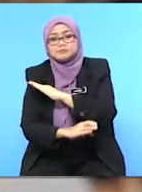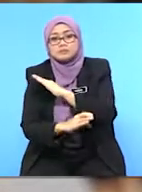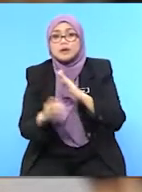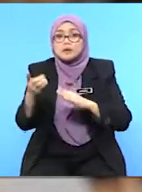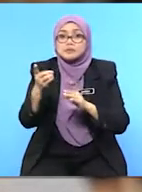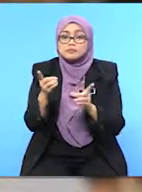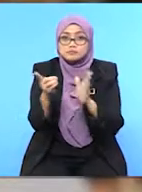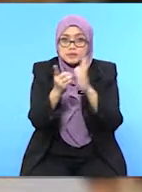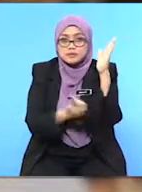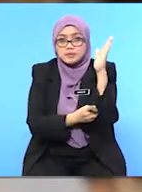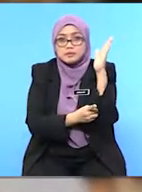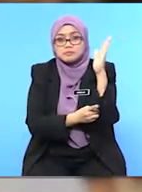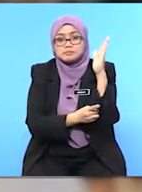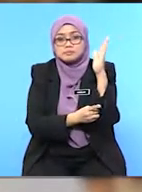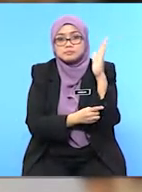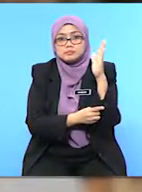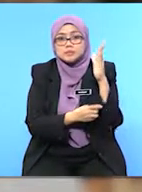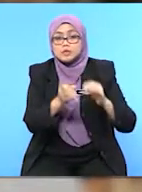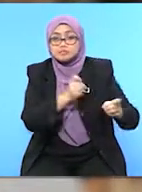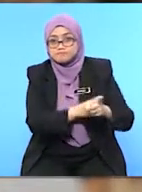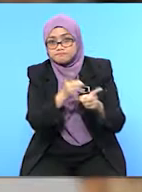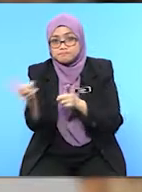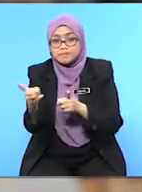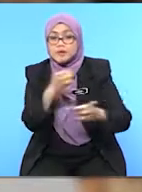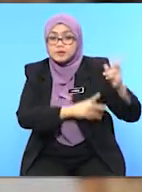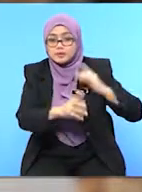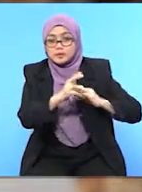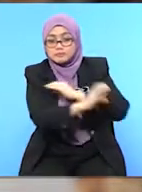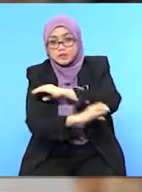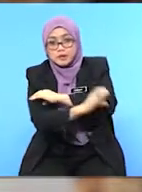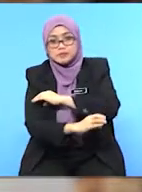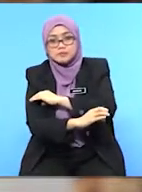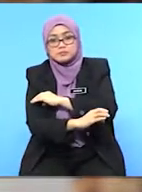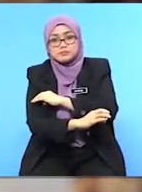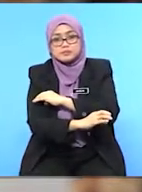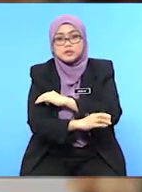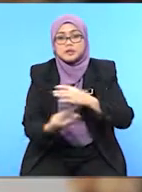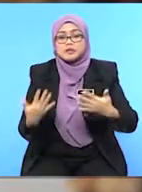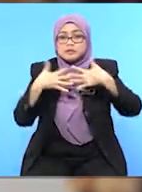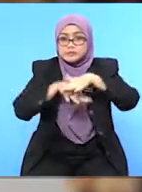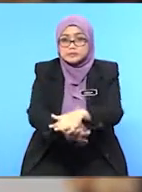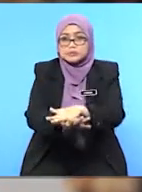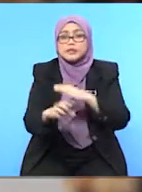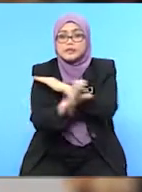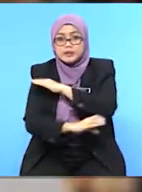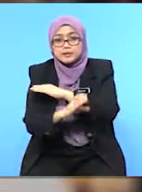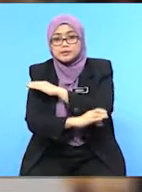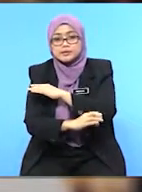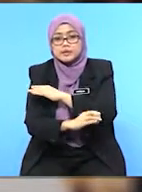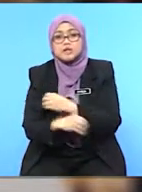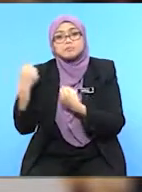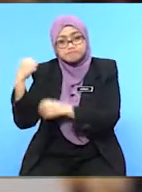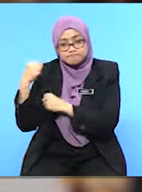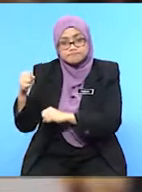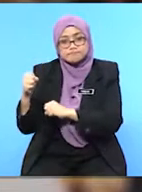kebudayaan kebangsaan Dasa sosial negara Dasa integrasi nasional dan desa Sukanegara lainnya Oke